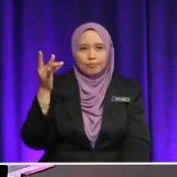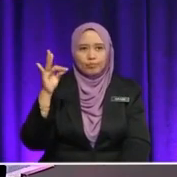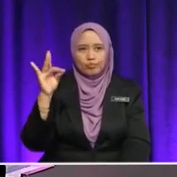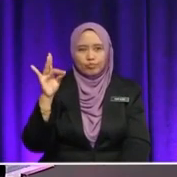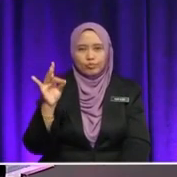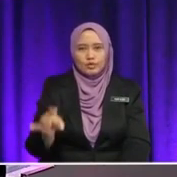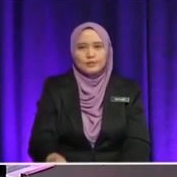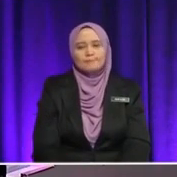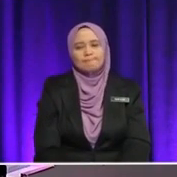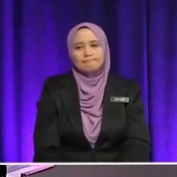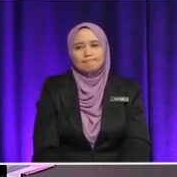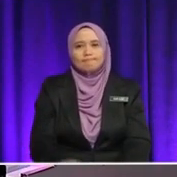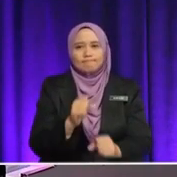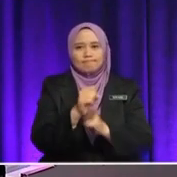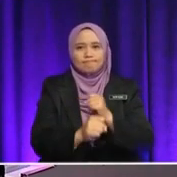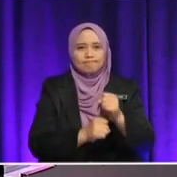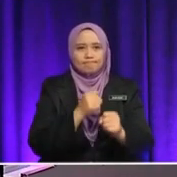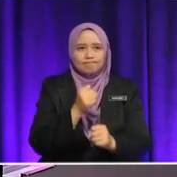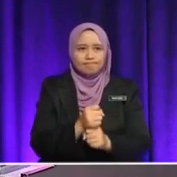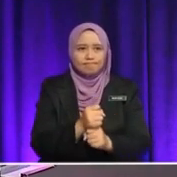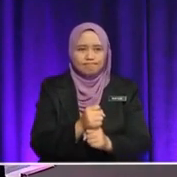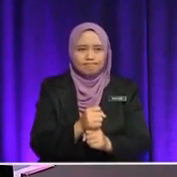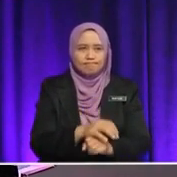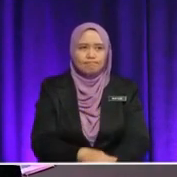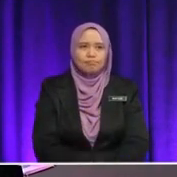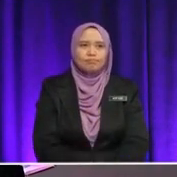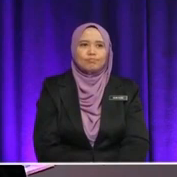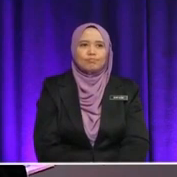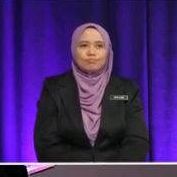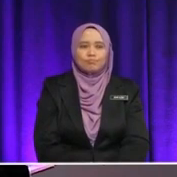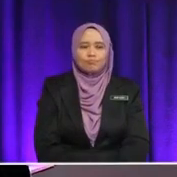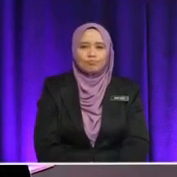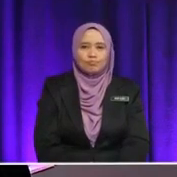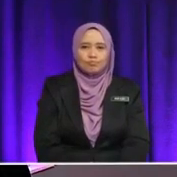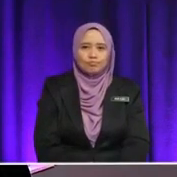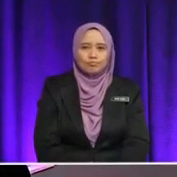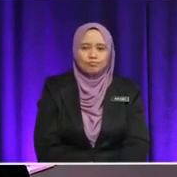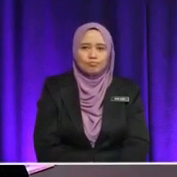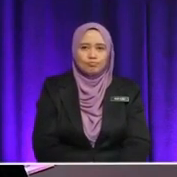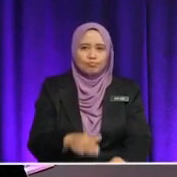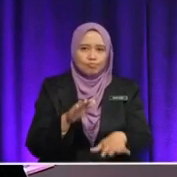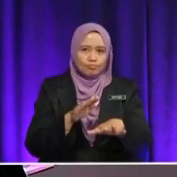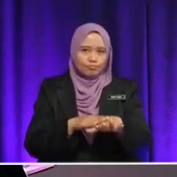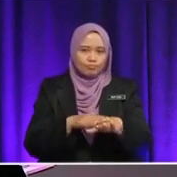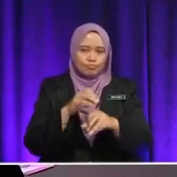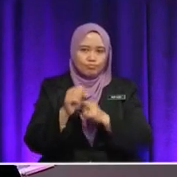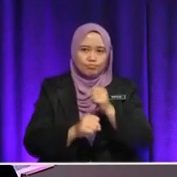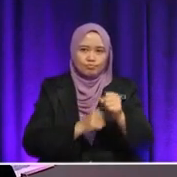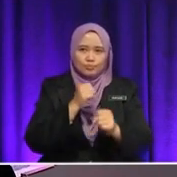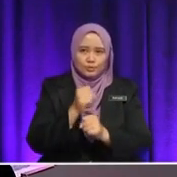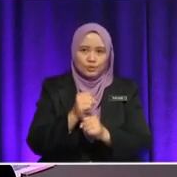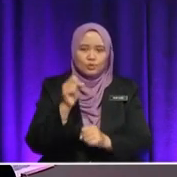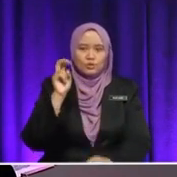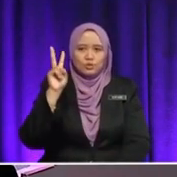tahu 2022 dan ke atas selagi undang-undang ini masih terpakai eh maksudnya Permai Ya